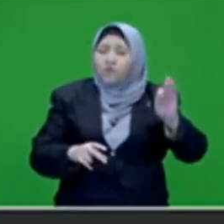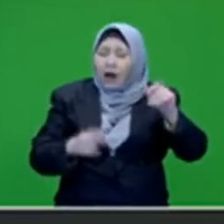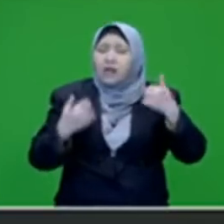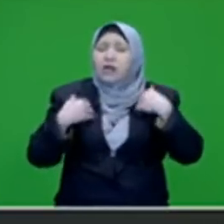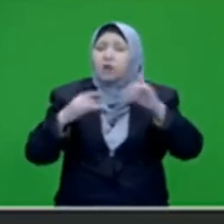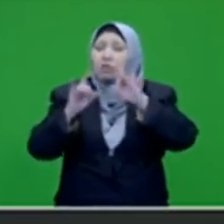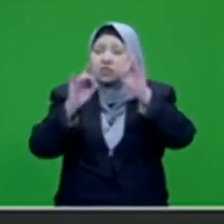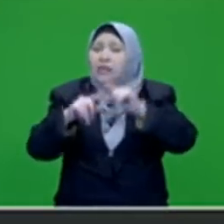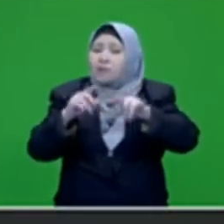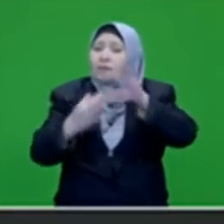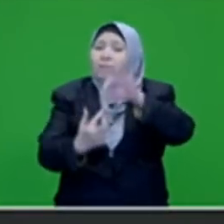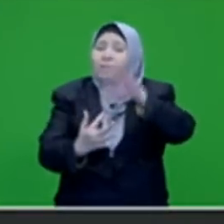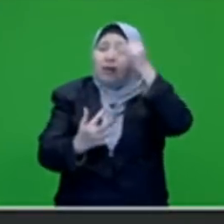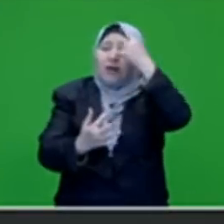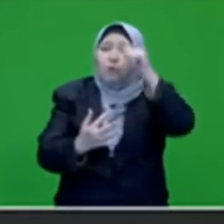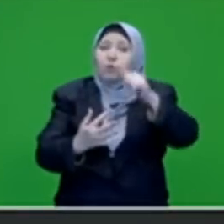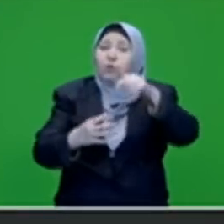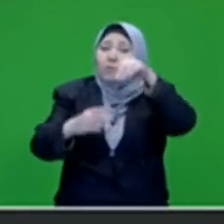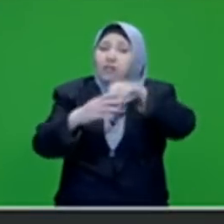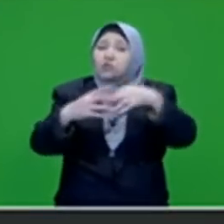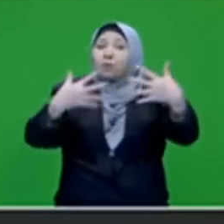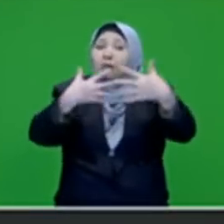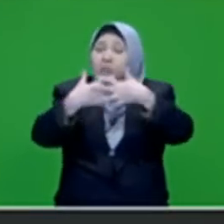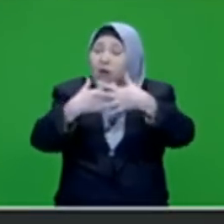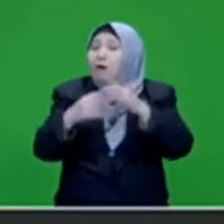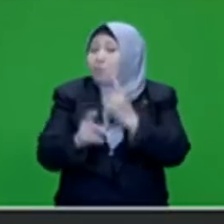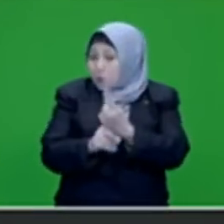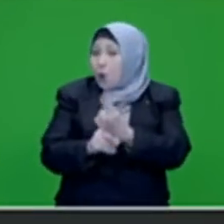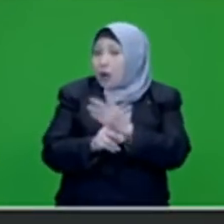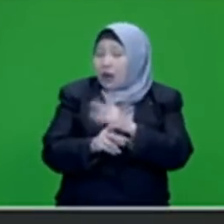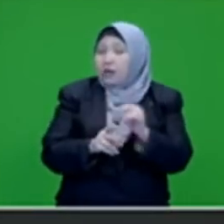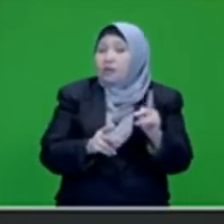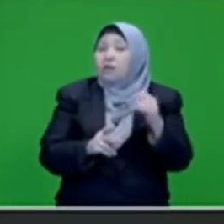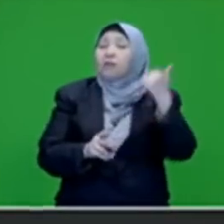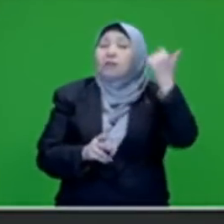Yusuf memilih untuk duduk penjara, Ustaz Fazrul, betul kan? Dia tahu